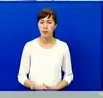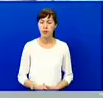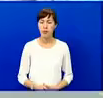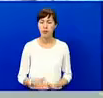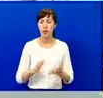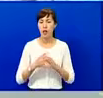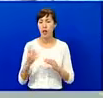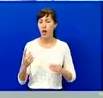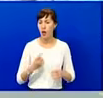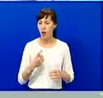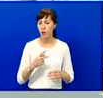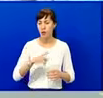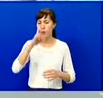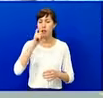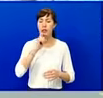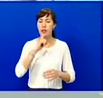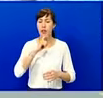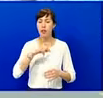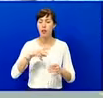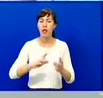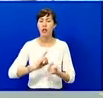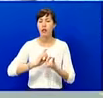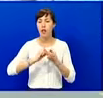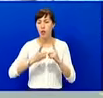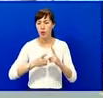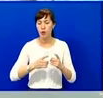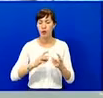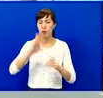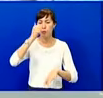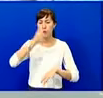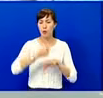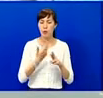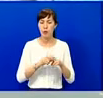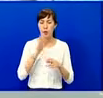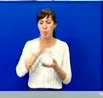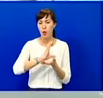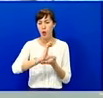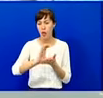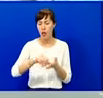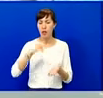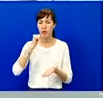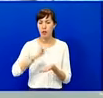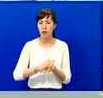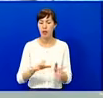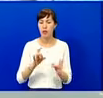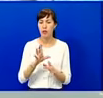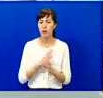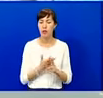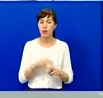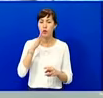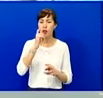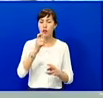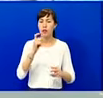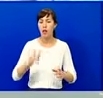Ауыл шаруашылығын ел экономикасының локомотивіне айналдыру елбасымыздың биылғы жолдауындағы басым бағыттың бірі. Бұл тұста